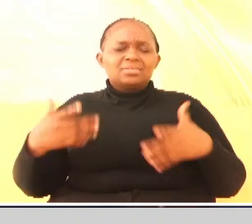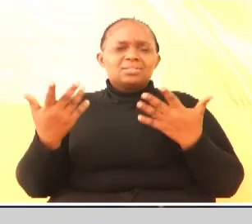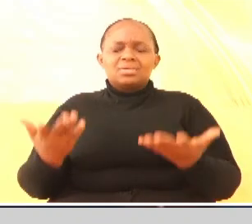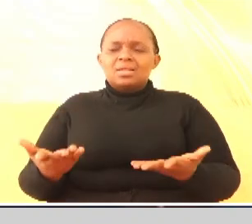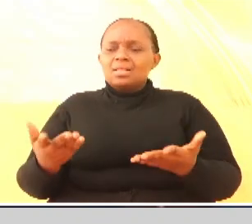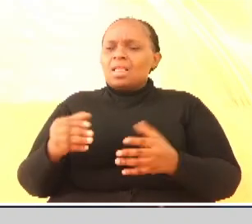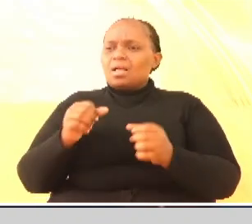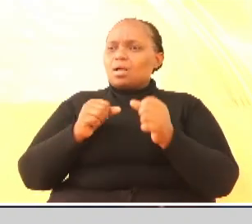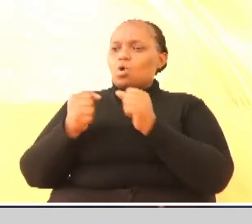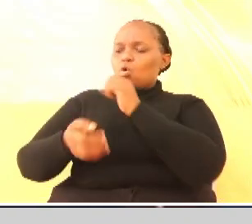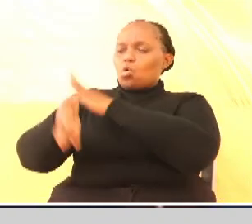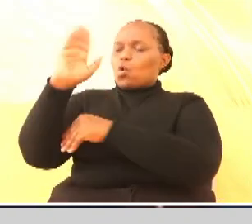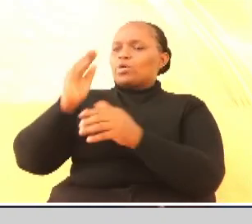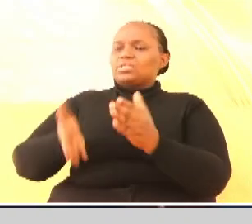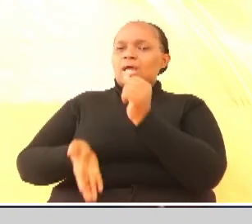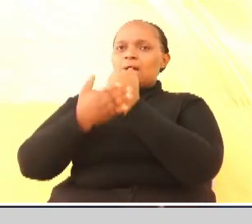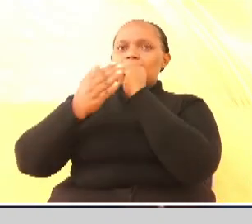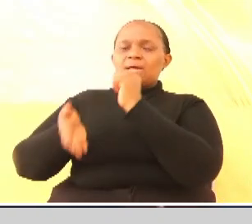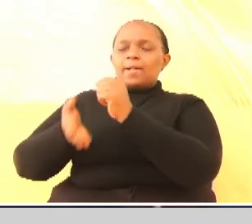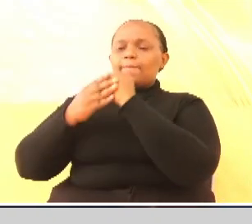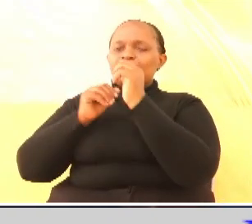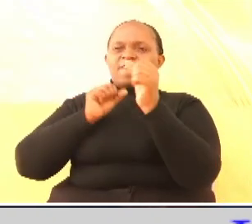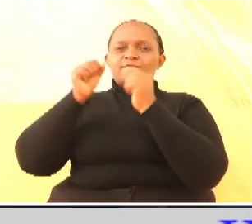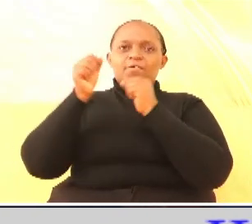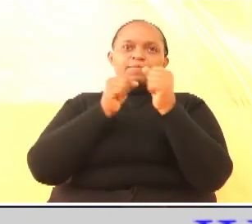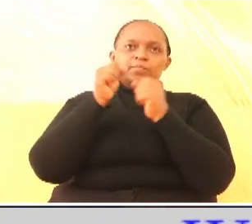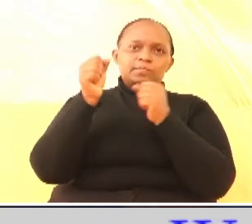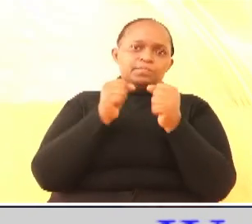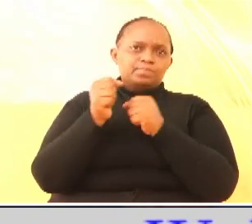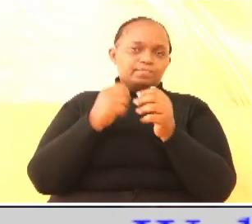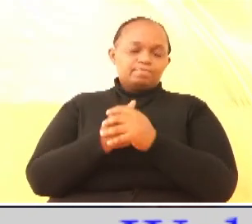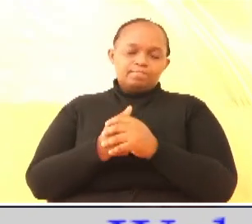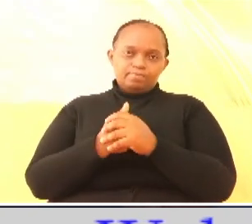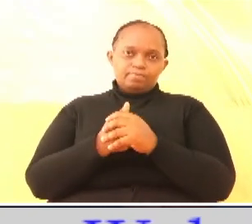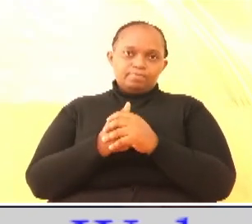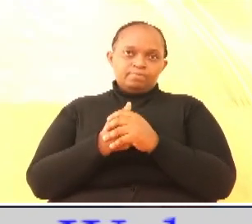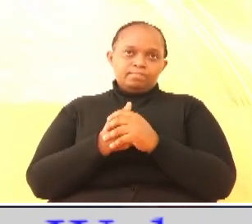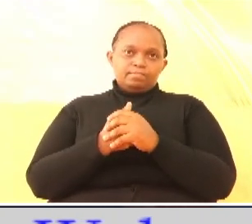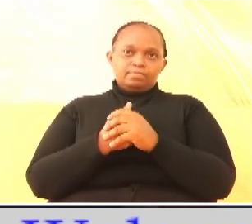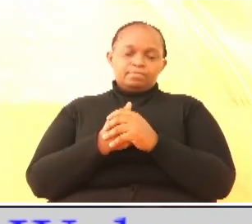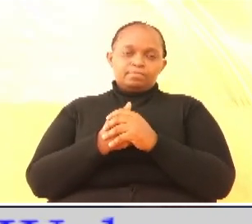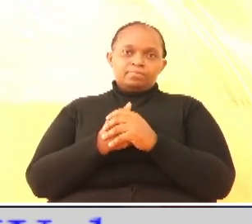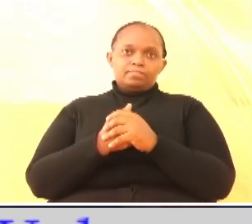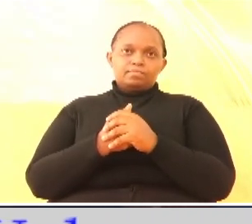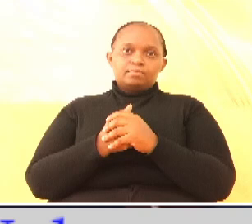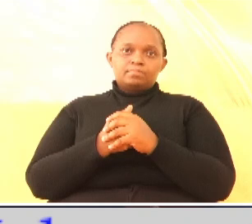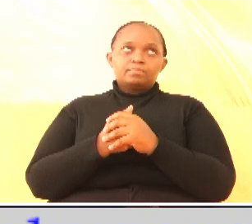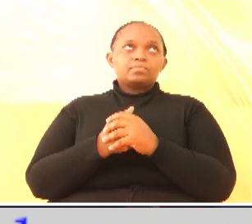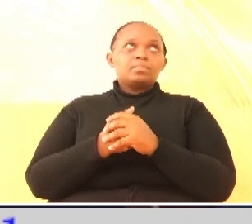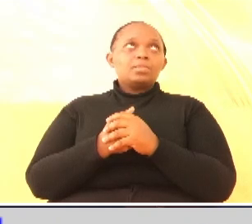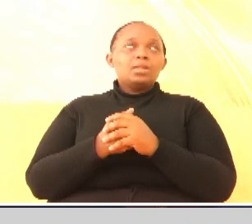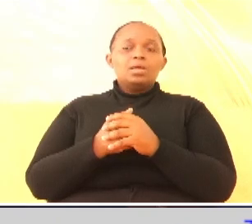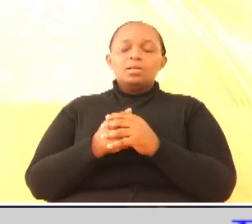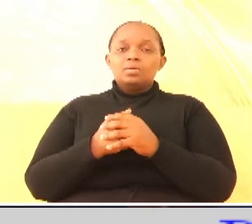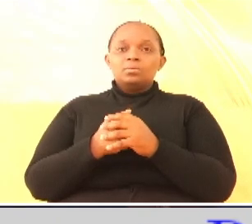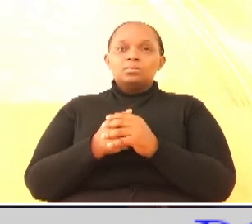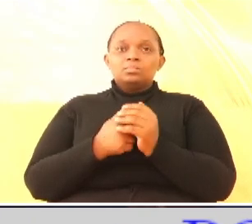Amori, wa hivi watu wanaishanga na neno tight, walikuwa very tight, hi tight, hi fight, very tight, they were very